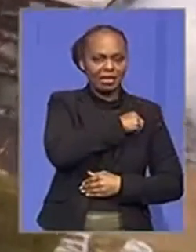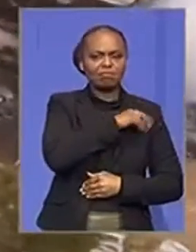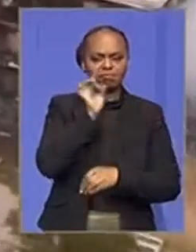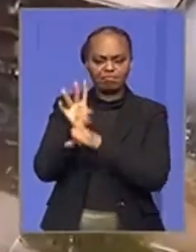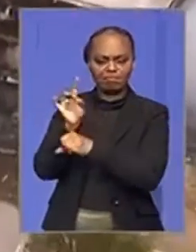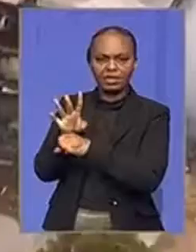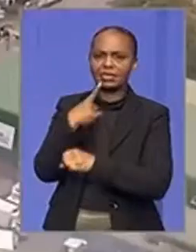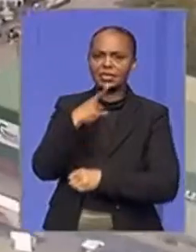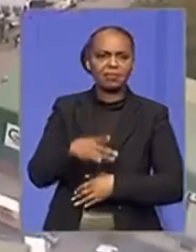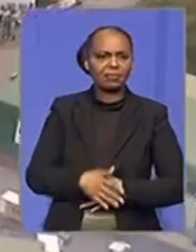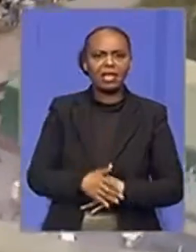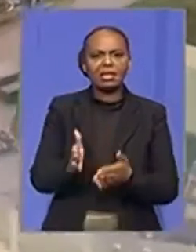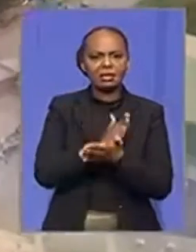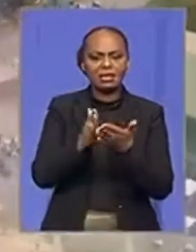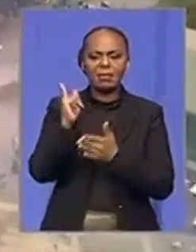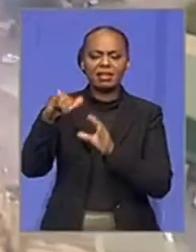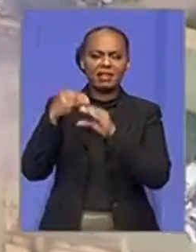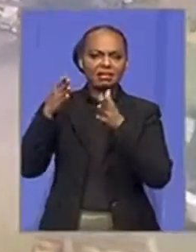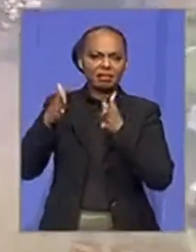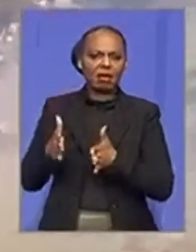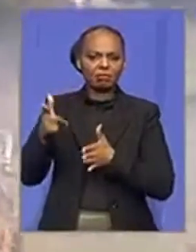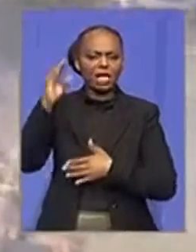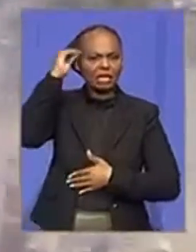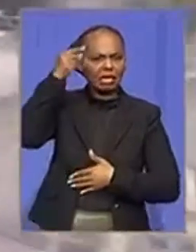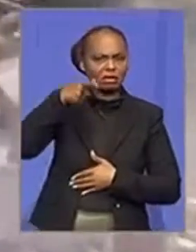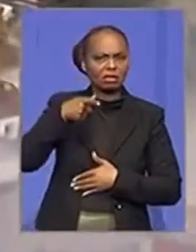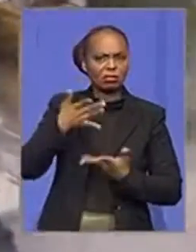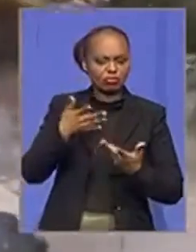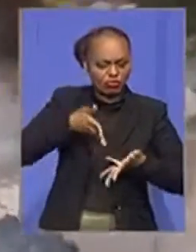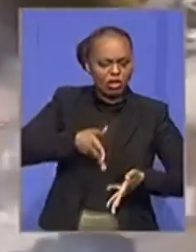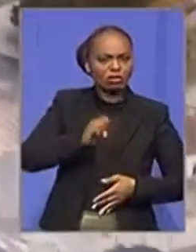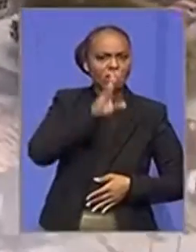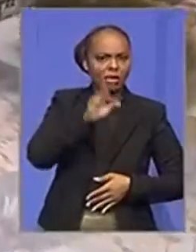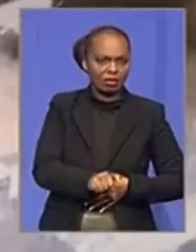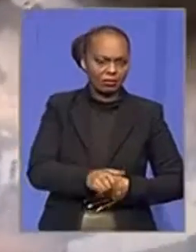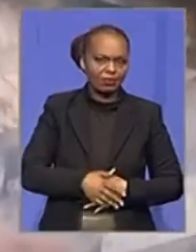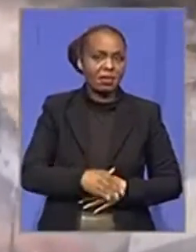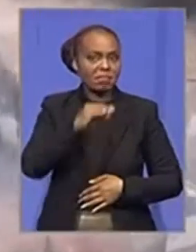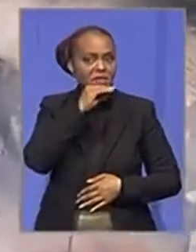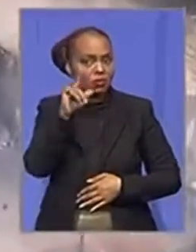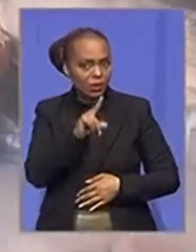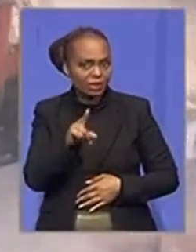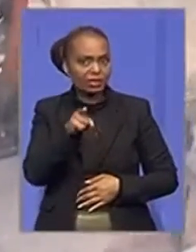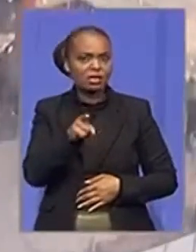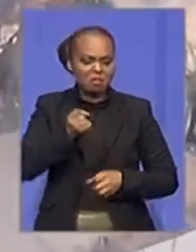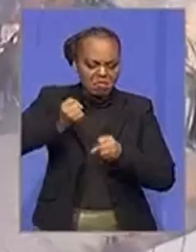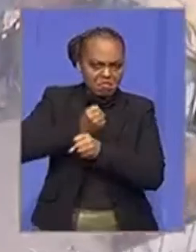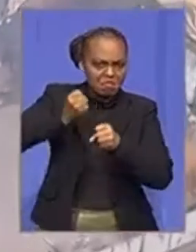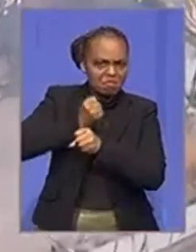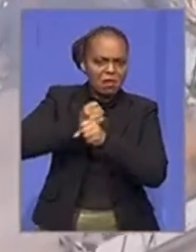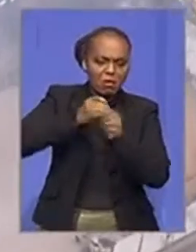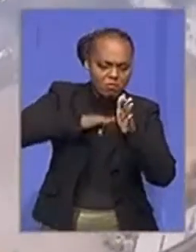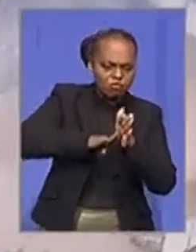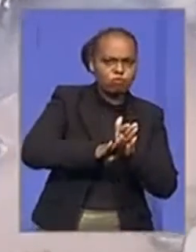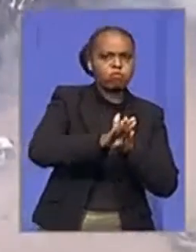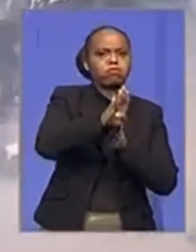e re go santse go na le babeeletsi ba ba santseng ba na le kgatlhego. Se se raya gore go tshwanetse go dira ka natla go tokafatsa maemo